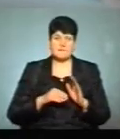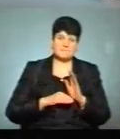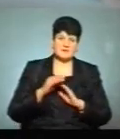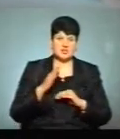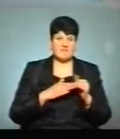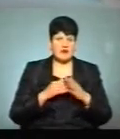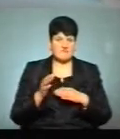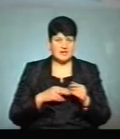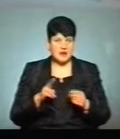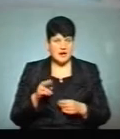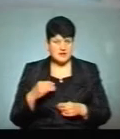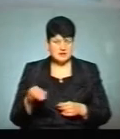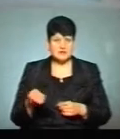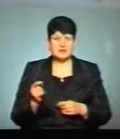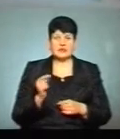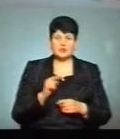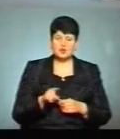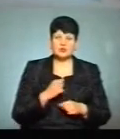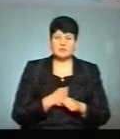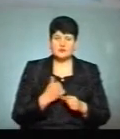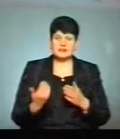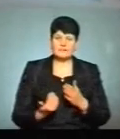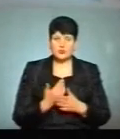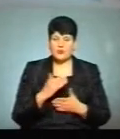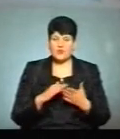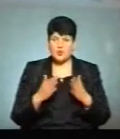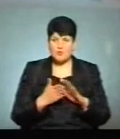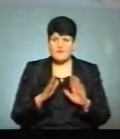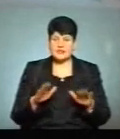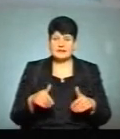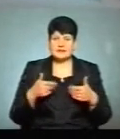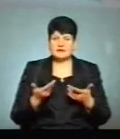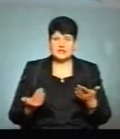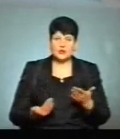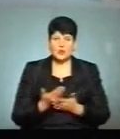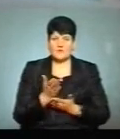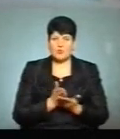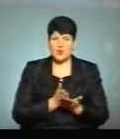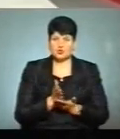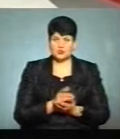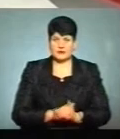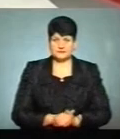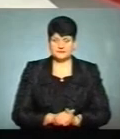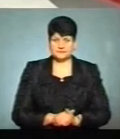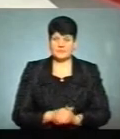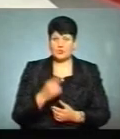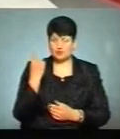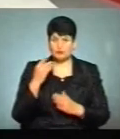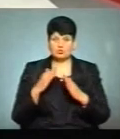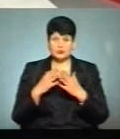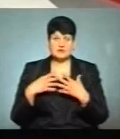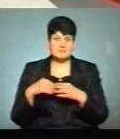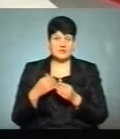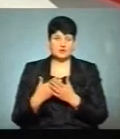кваліфікації, для того, щоб працювати в нових умовах і надавати нові послуги. В одному з будинків сімейного